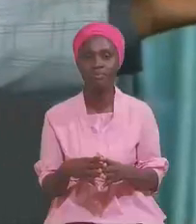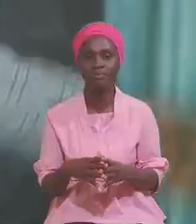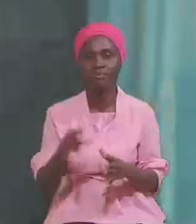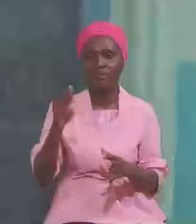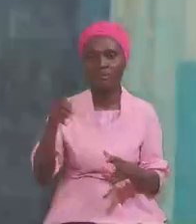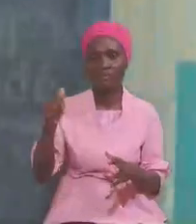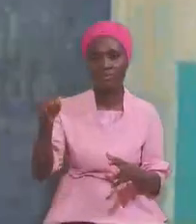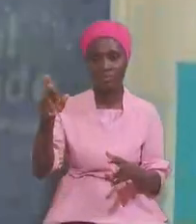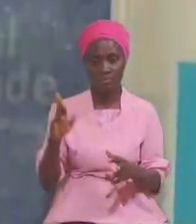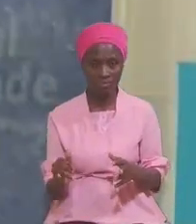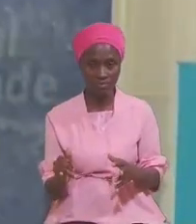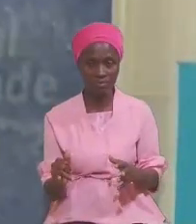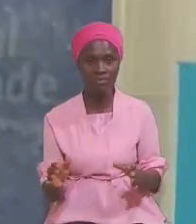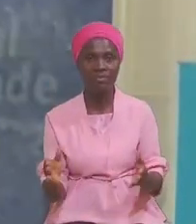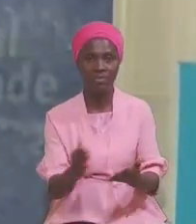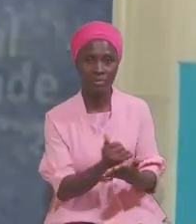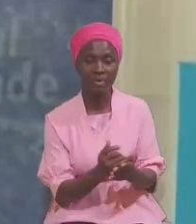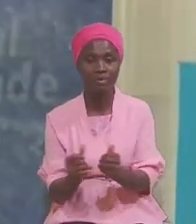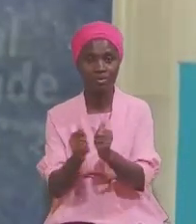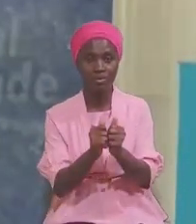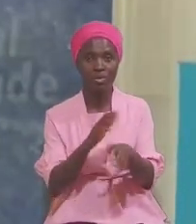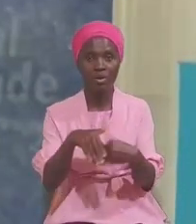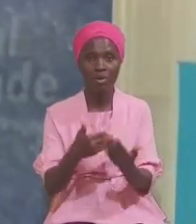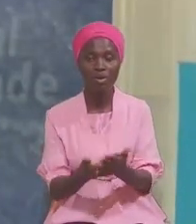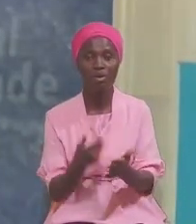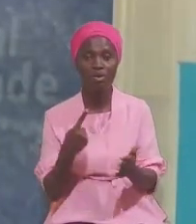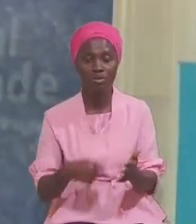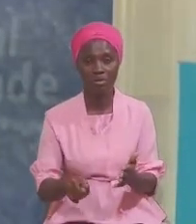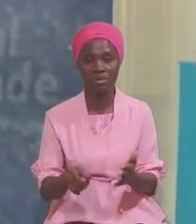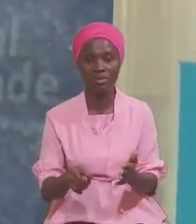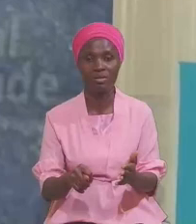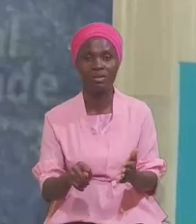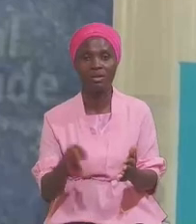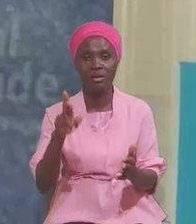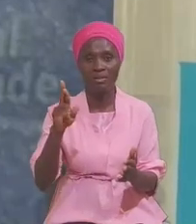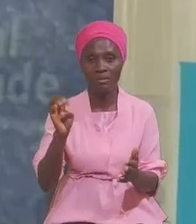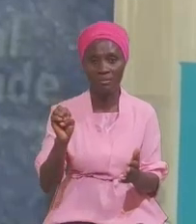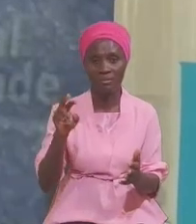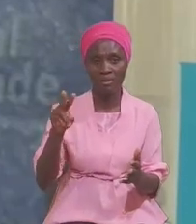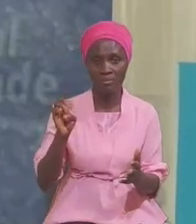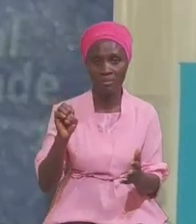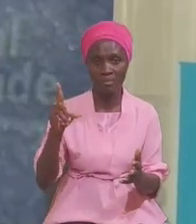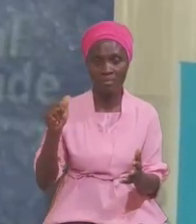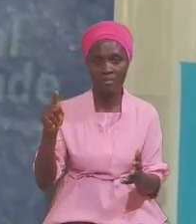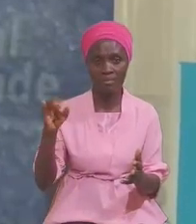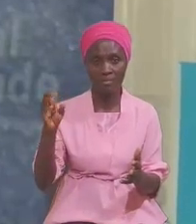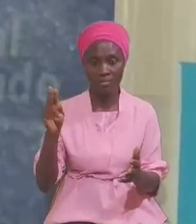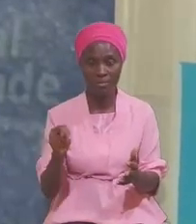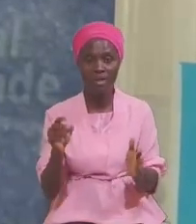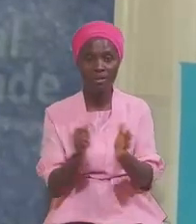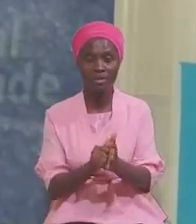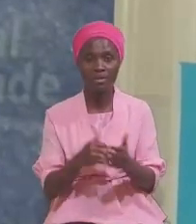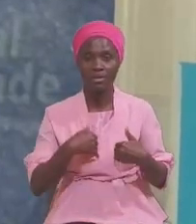a rassemblé toutes les révélations qui étaient là avant ce temps-ci. Ici, les enfants